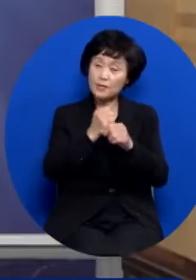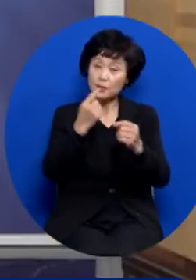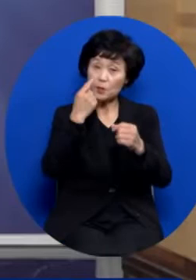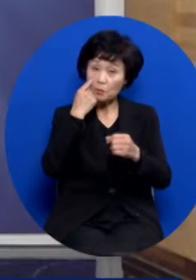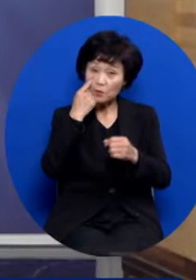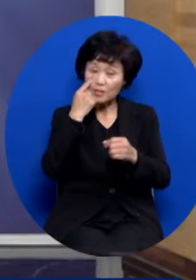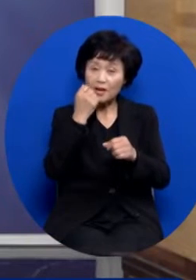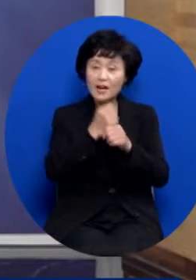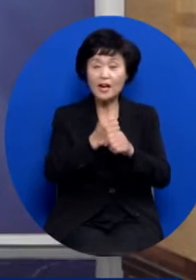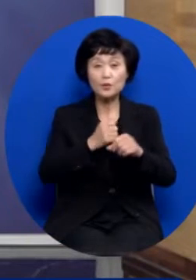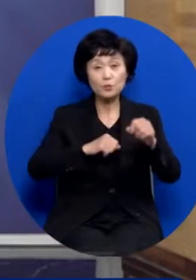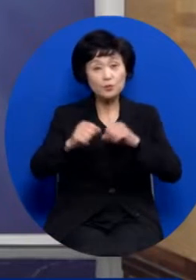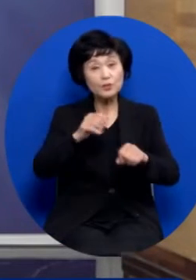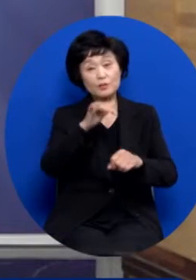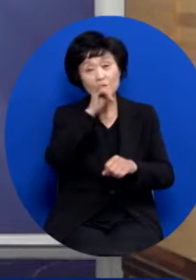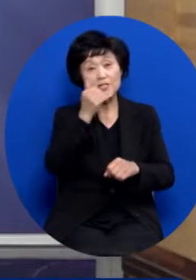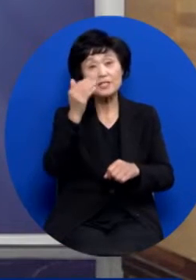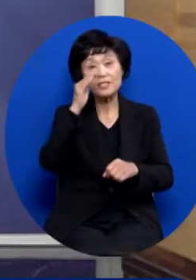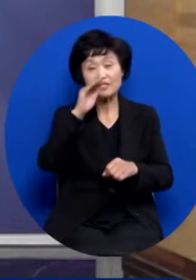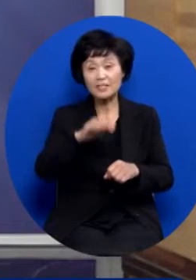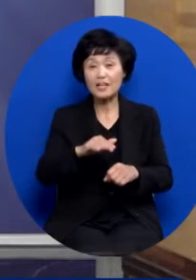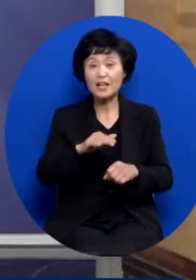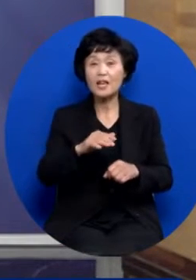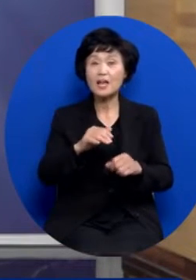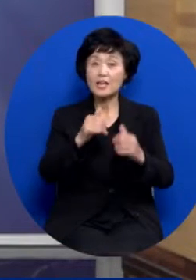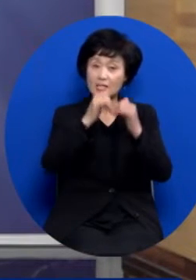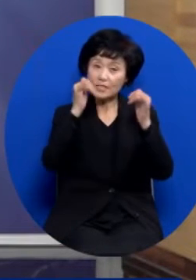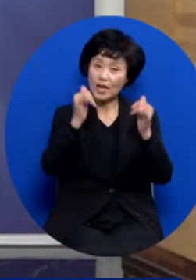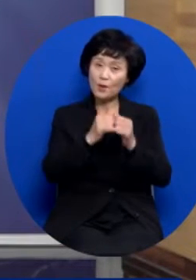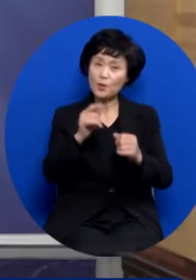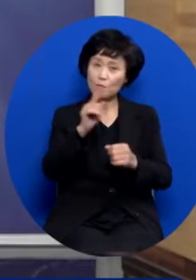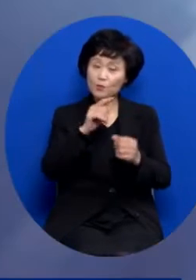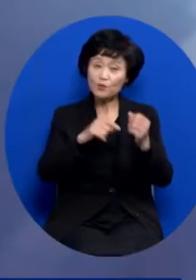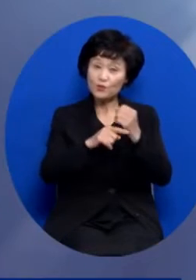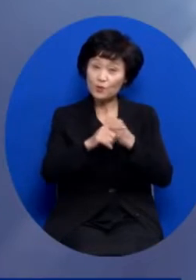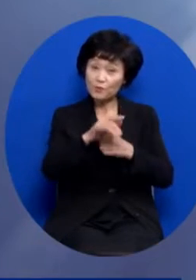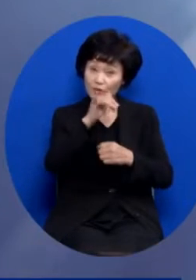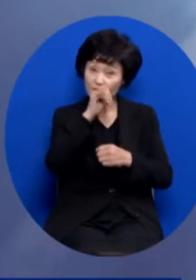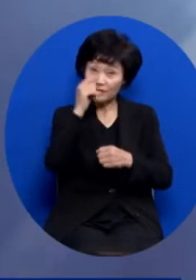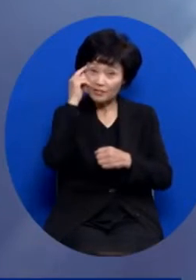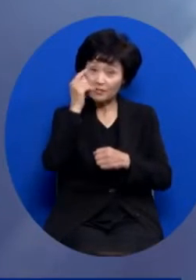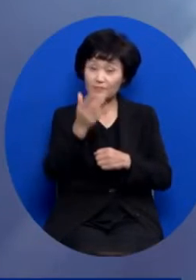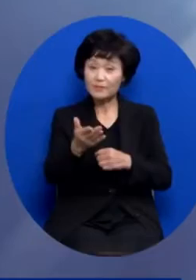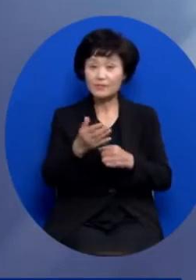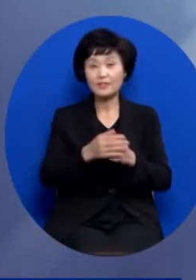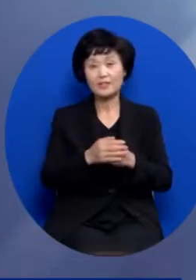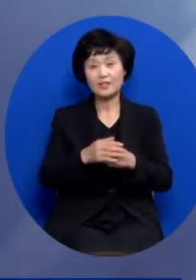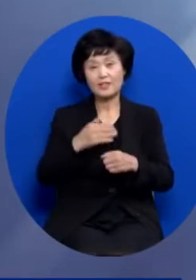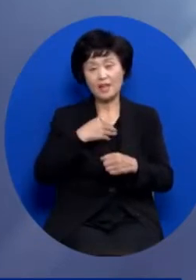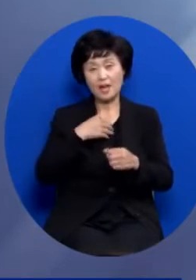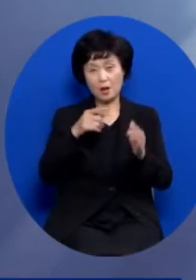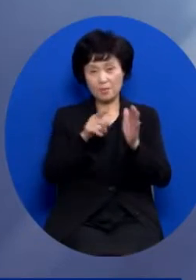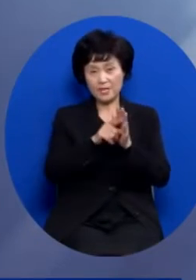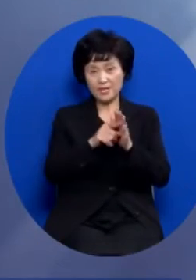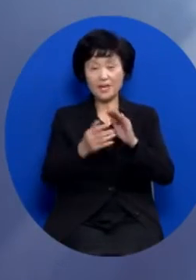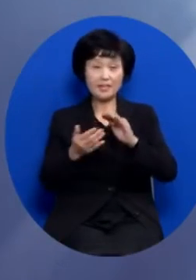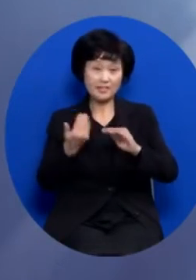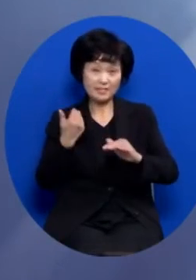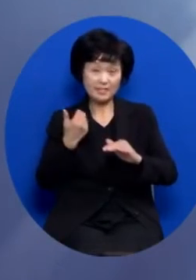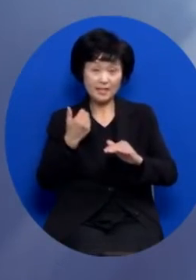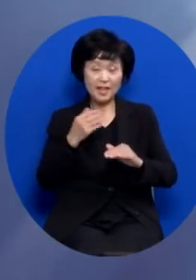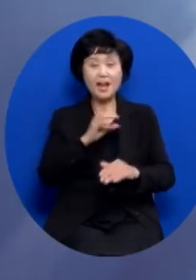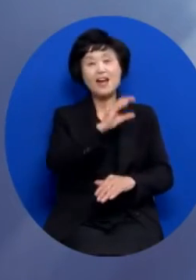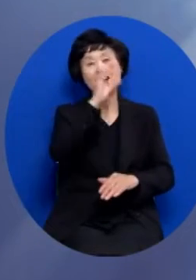있습니다. 이러한 종교계의 움직임이 우리 사회에 어떤 의미가 있을까요? 제가 신앙을 갖기 전에